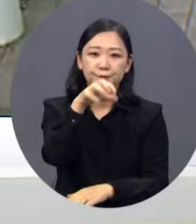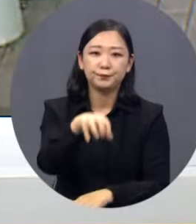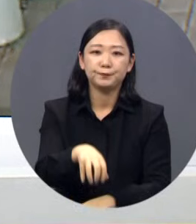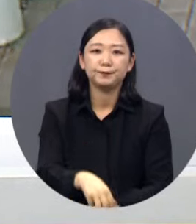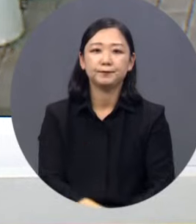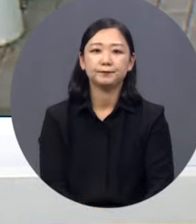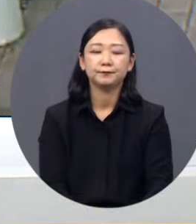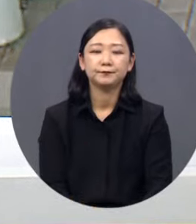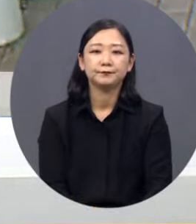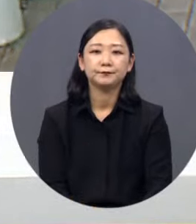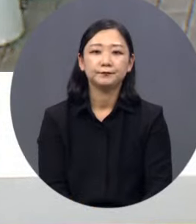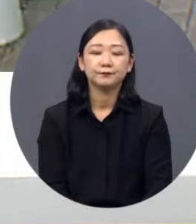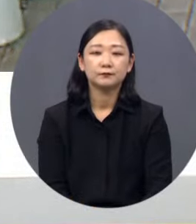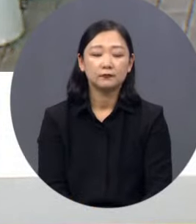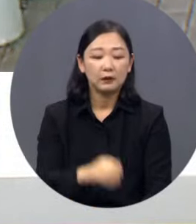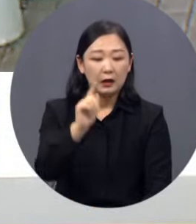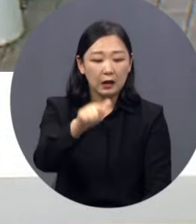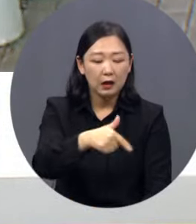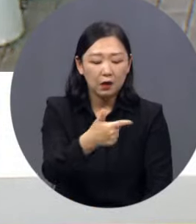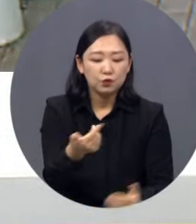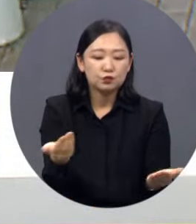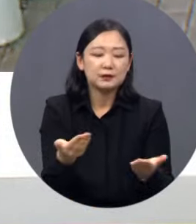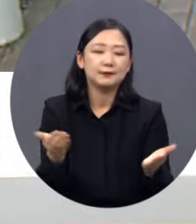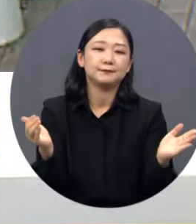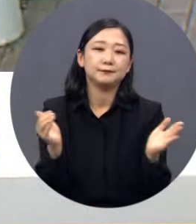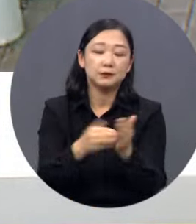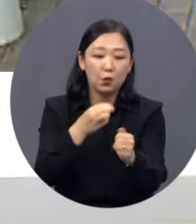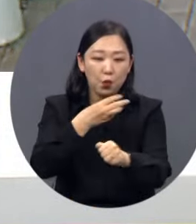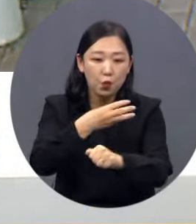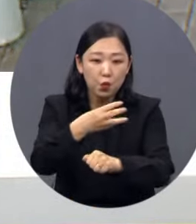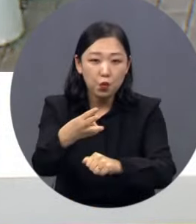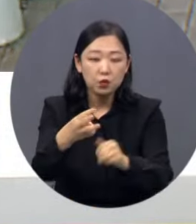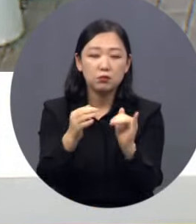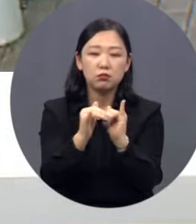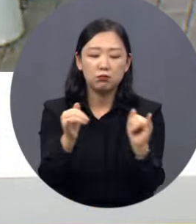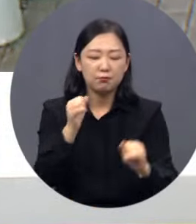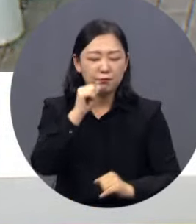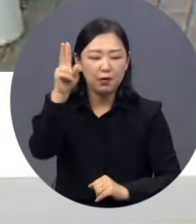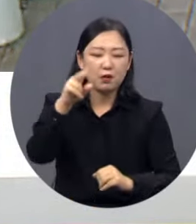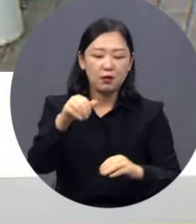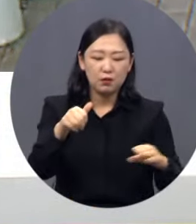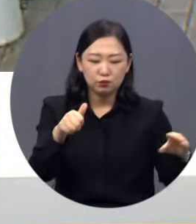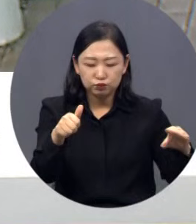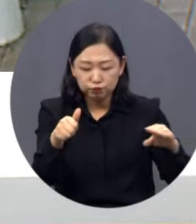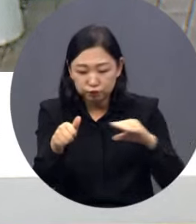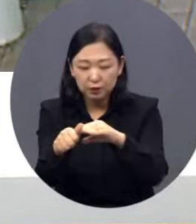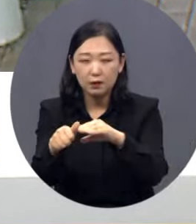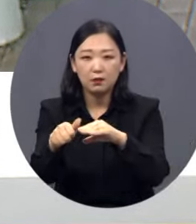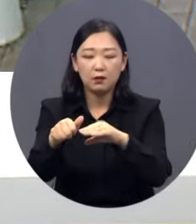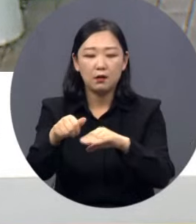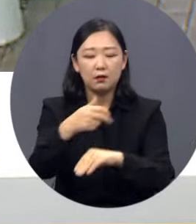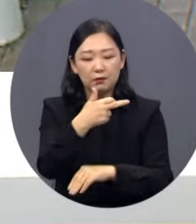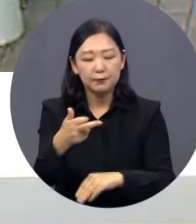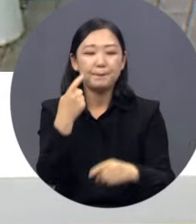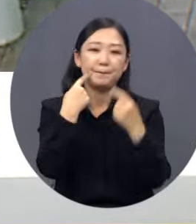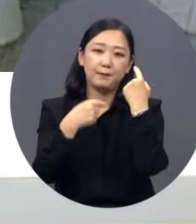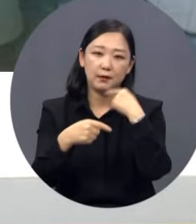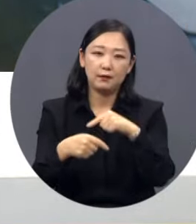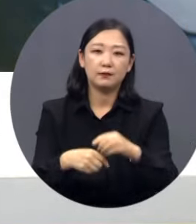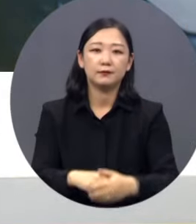있습니다 예 하루 일과를 마치고 퇴근하던 시민들이이 갑자기 돌진한 음주 운전 차량의 치역 크게